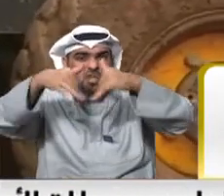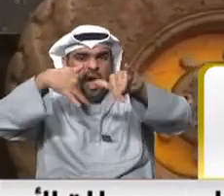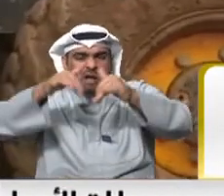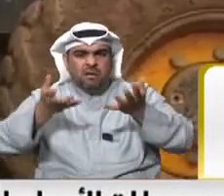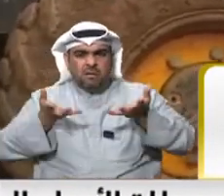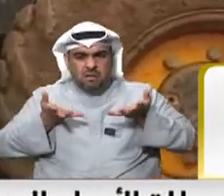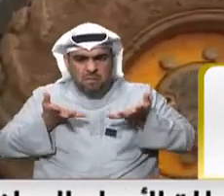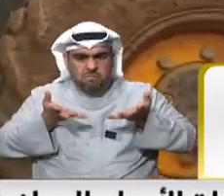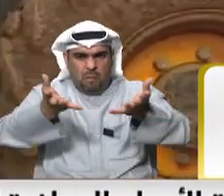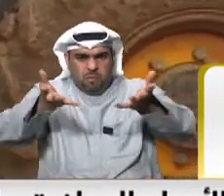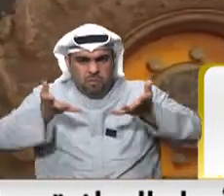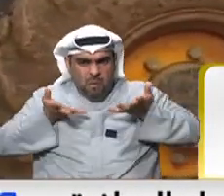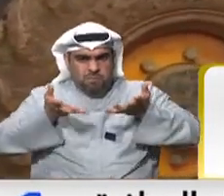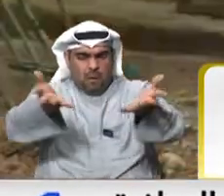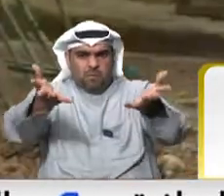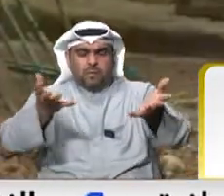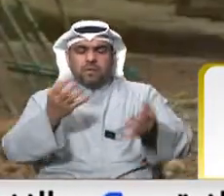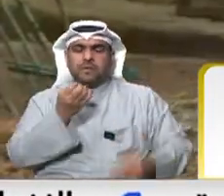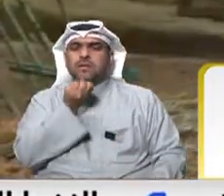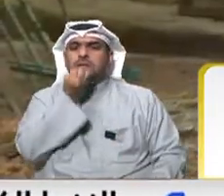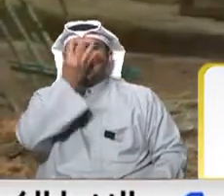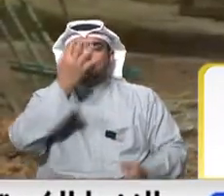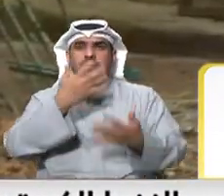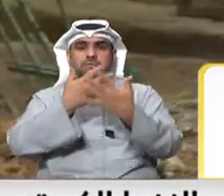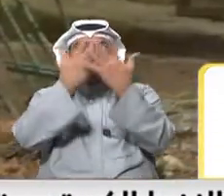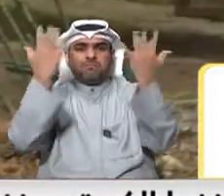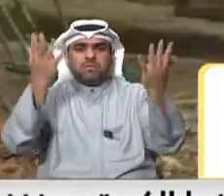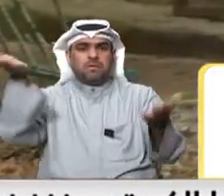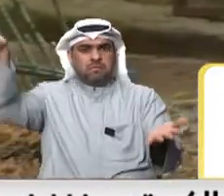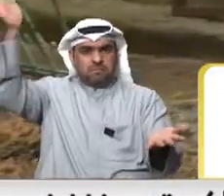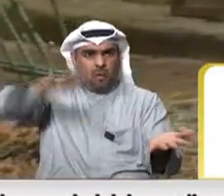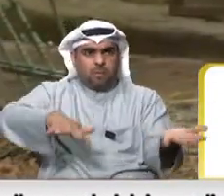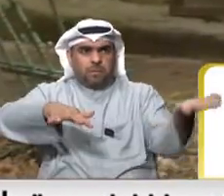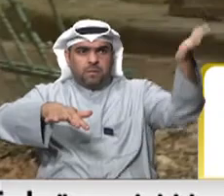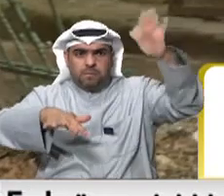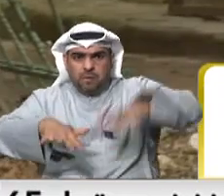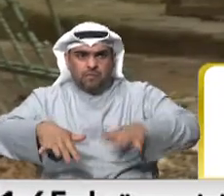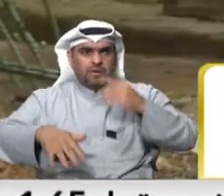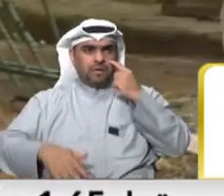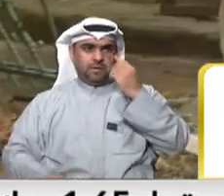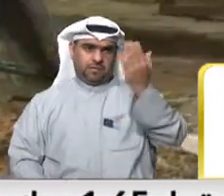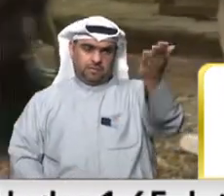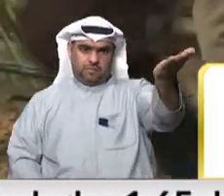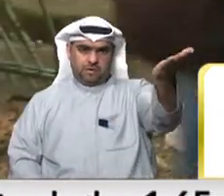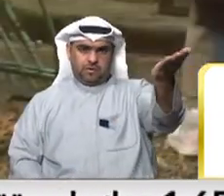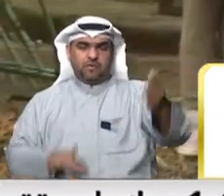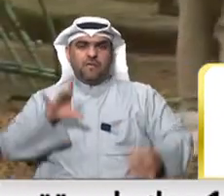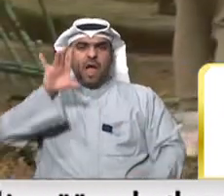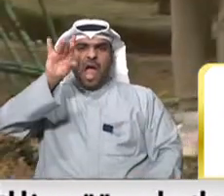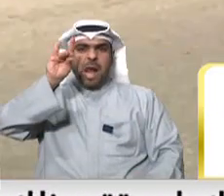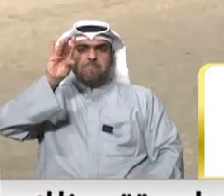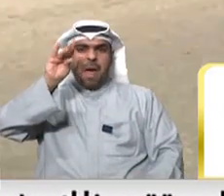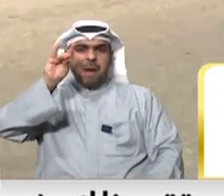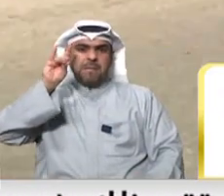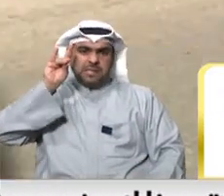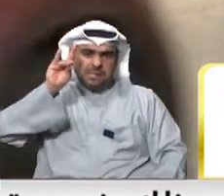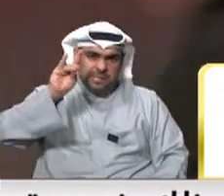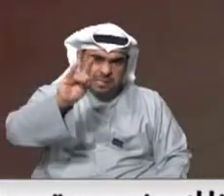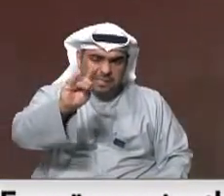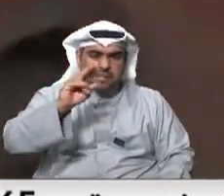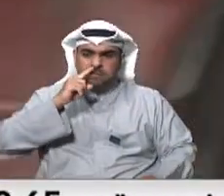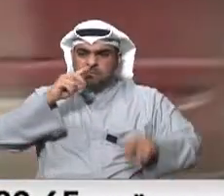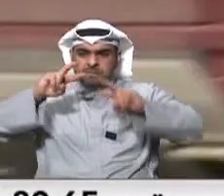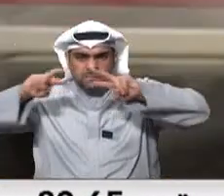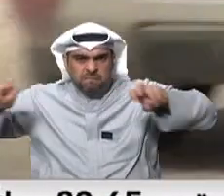التحتية وخرابا في داخل المنازل الآمنة التي يتم اقتحامها بالكلاب البوليسية. ما يحدث في